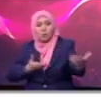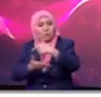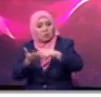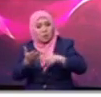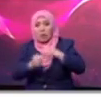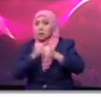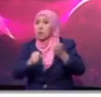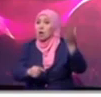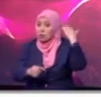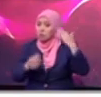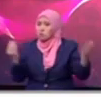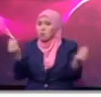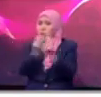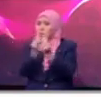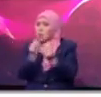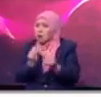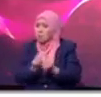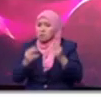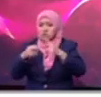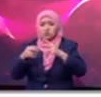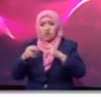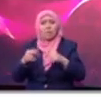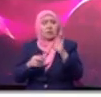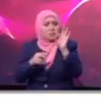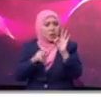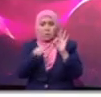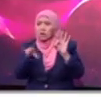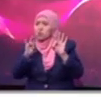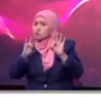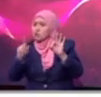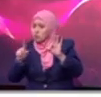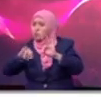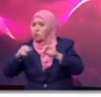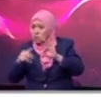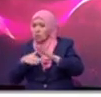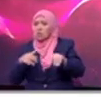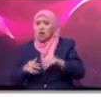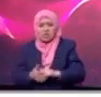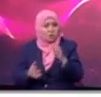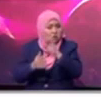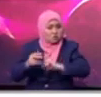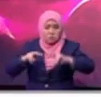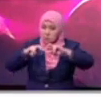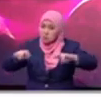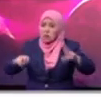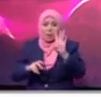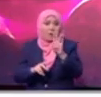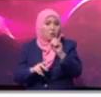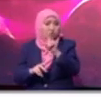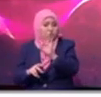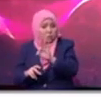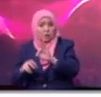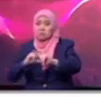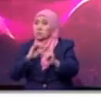lalu dengan jumlah keseluruhan kerugian berjumlah rm9.71 juta k disiasat di bawah seksyen 409 kanon